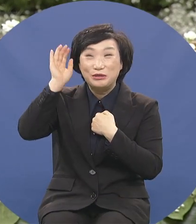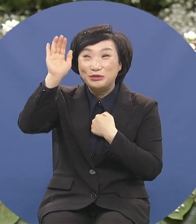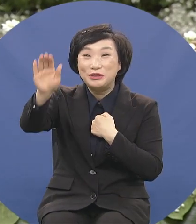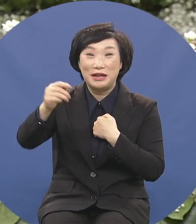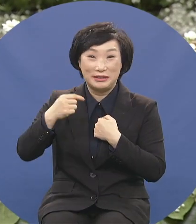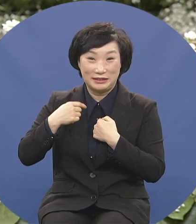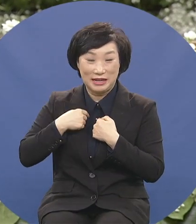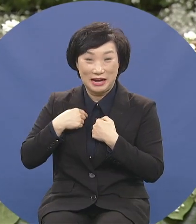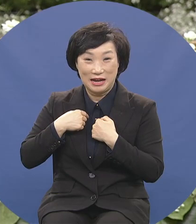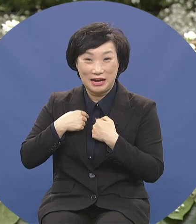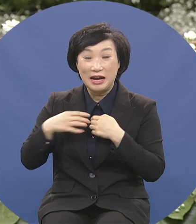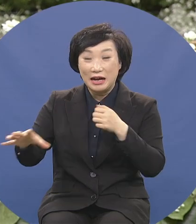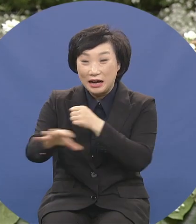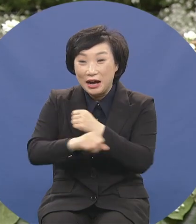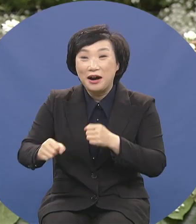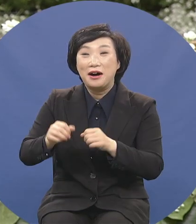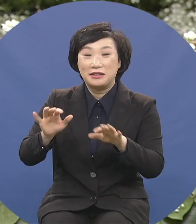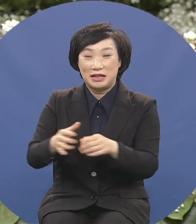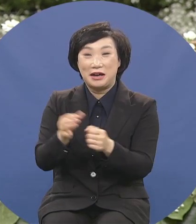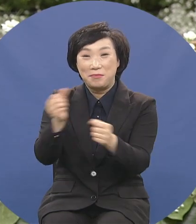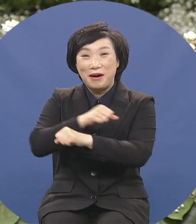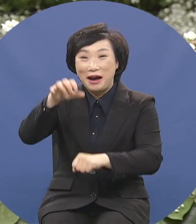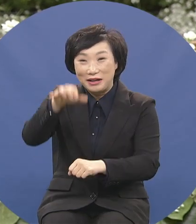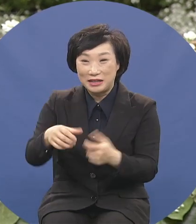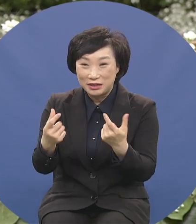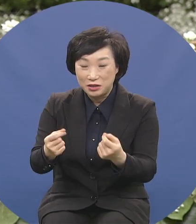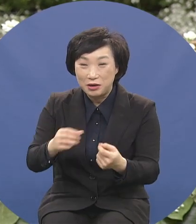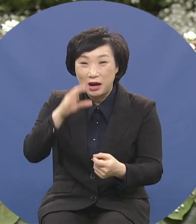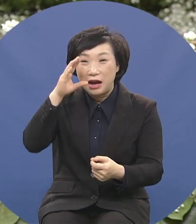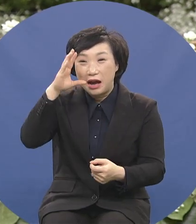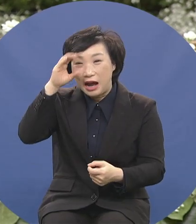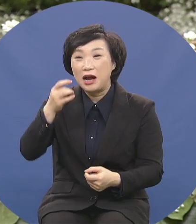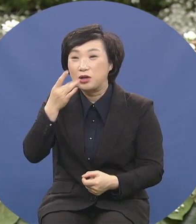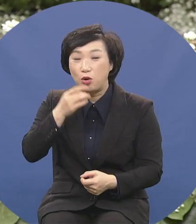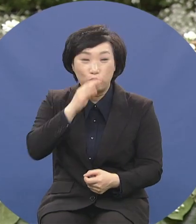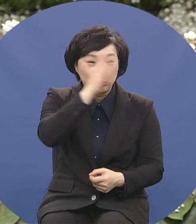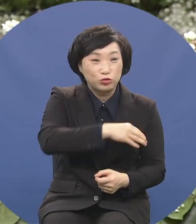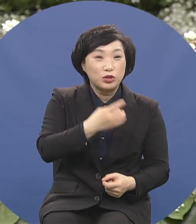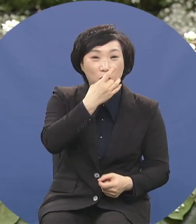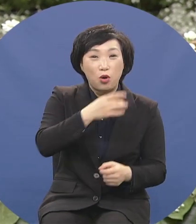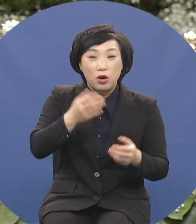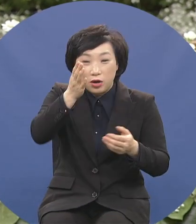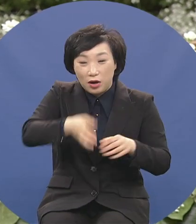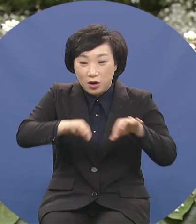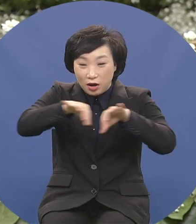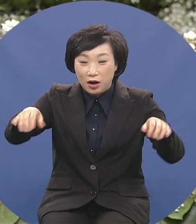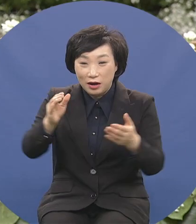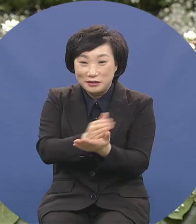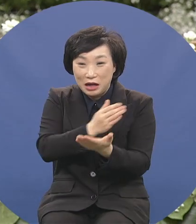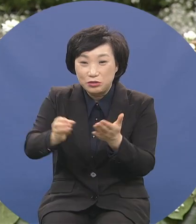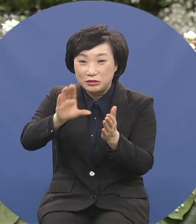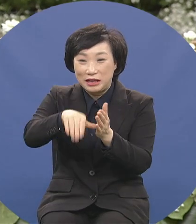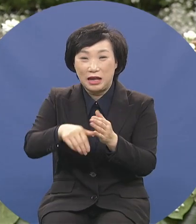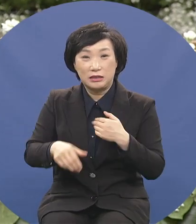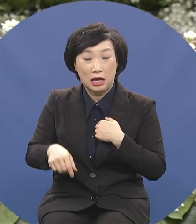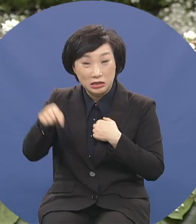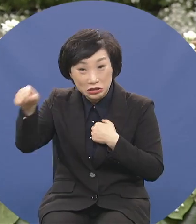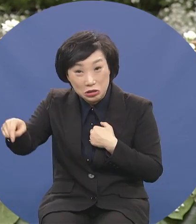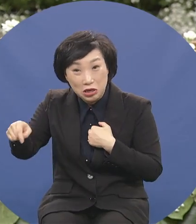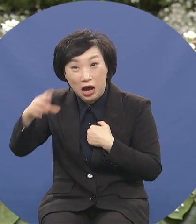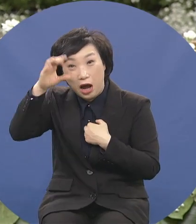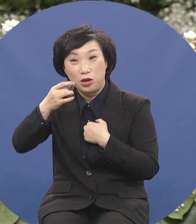나에게 타작마당처럼 알곡과 쭉정이를 가를 때 나는 반드시